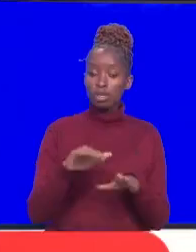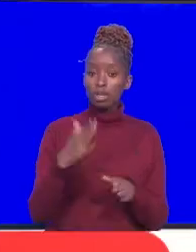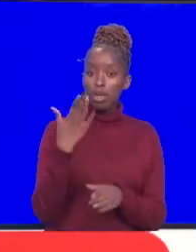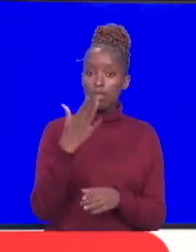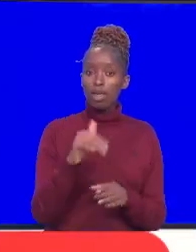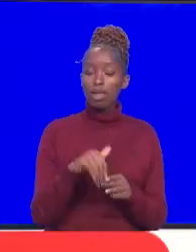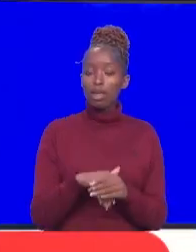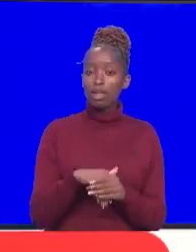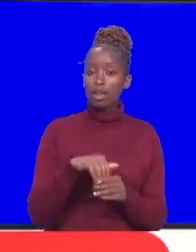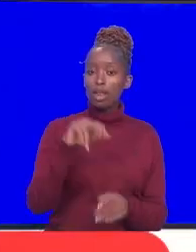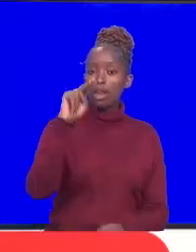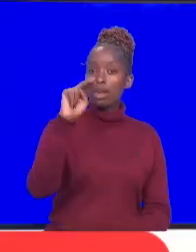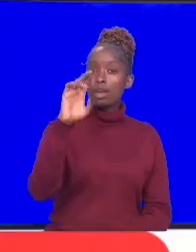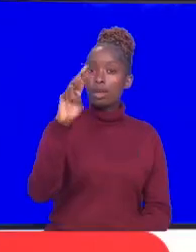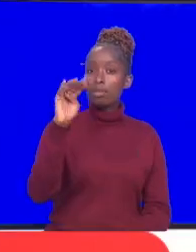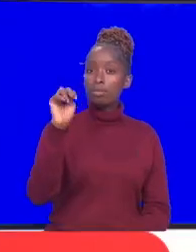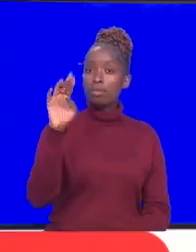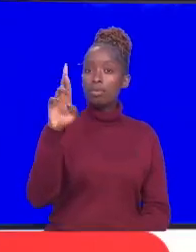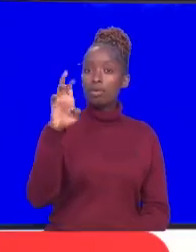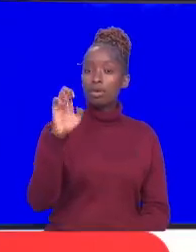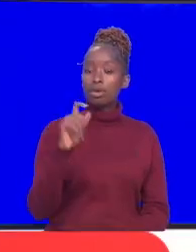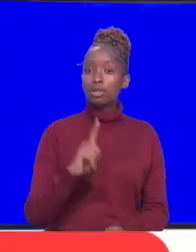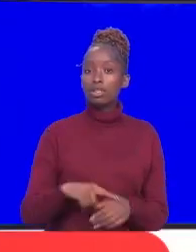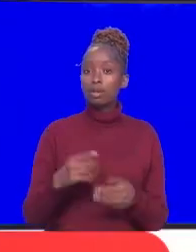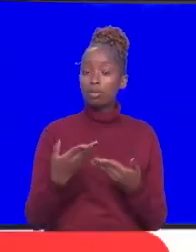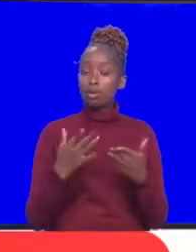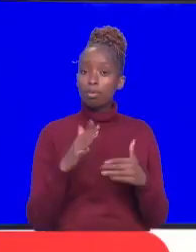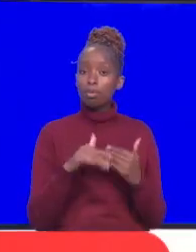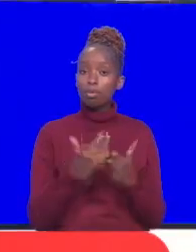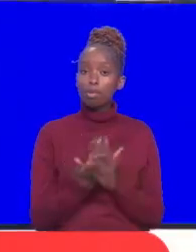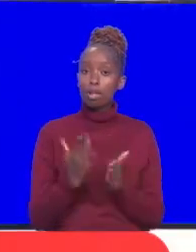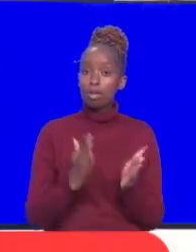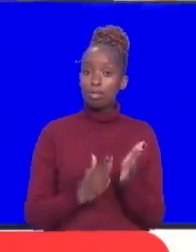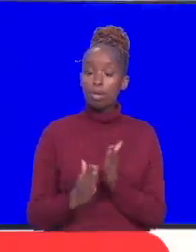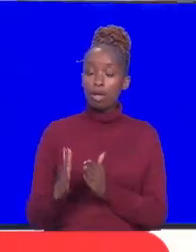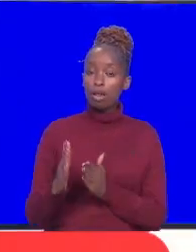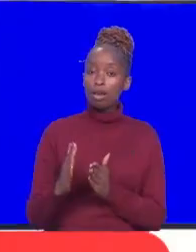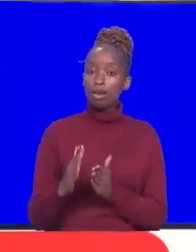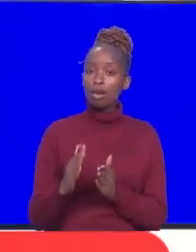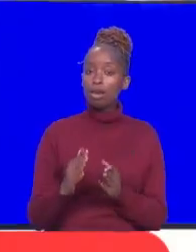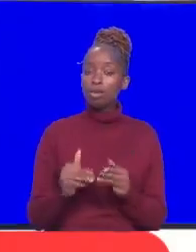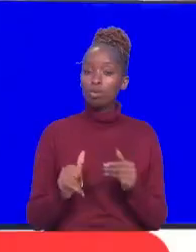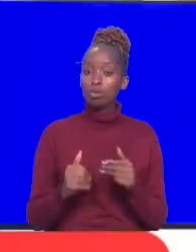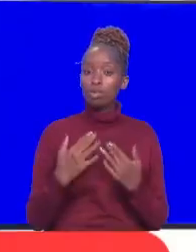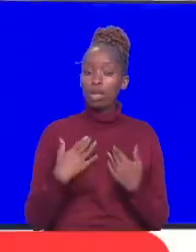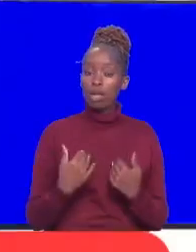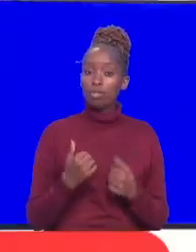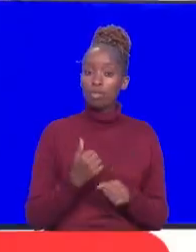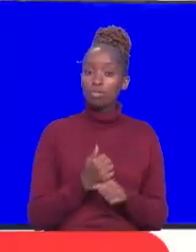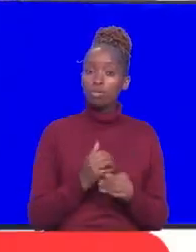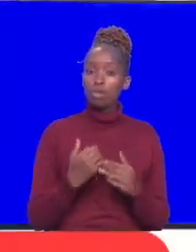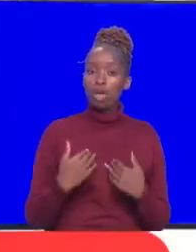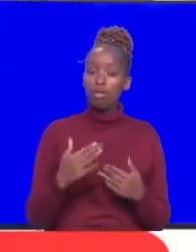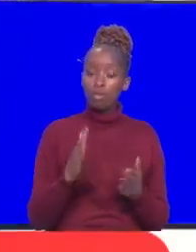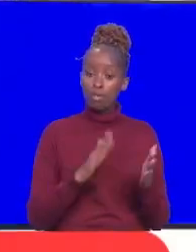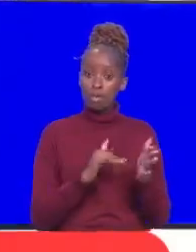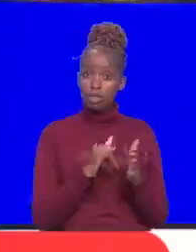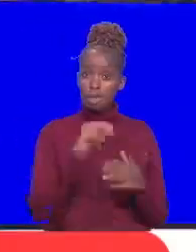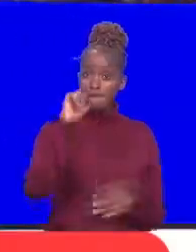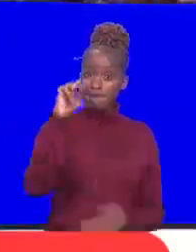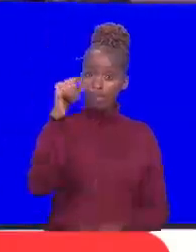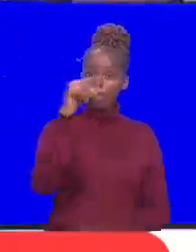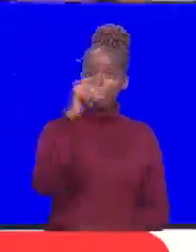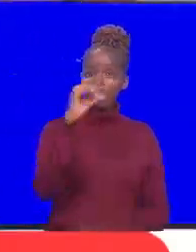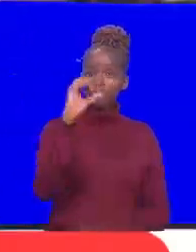katika kaunti ya Embu wakati wa uzinduzi wa mpango huo mkakati wa manyata wa NG-CDF,